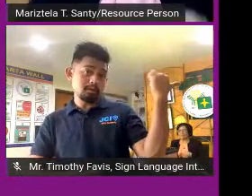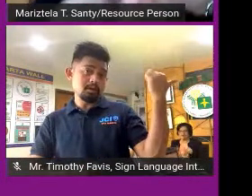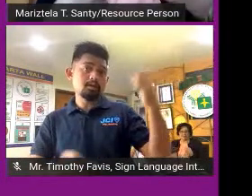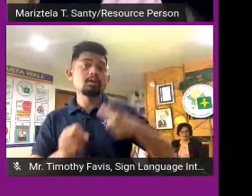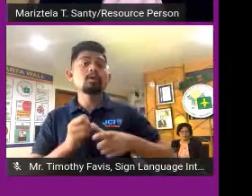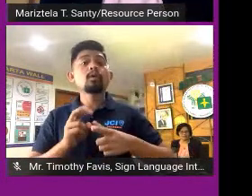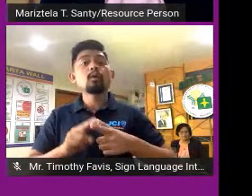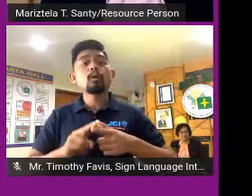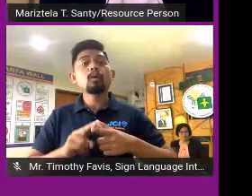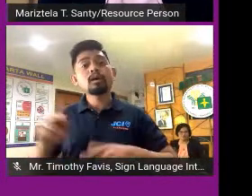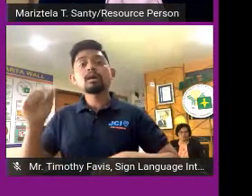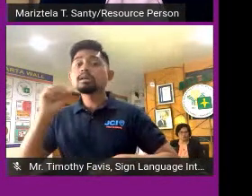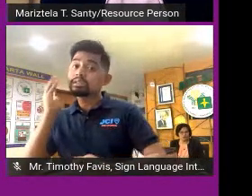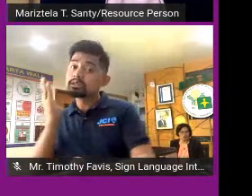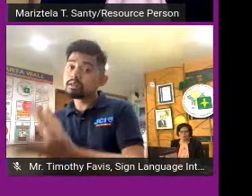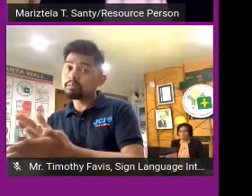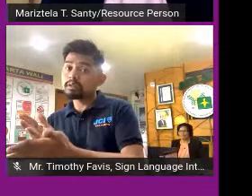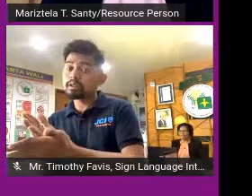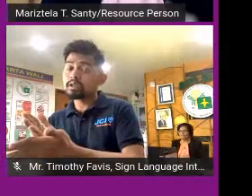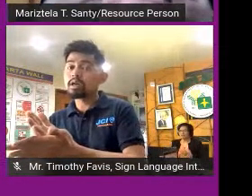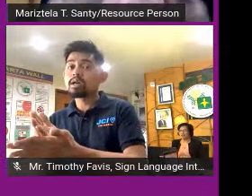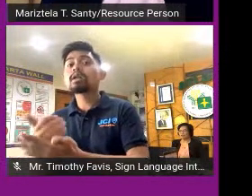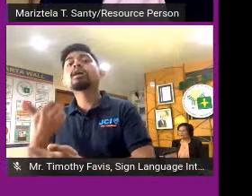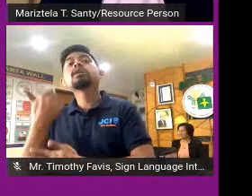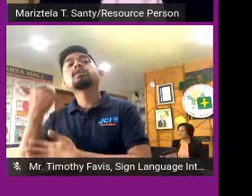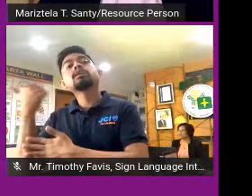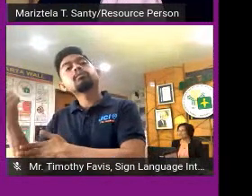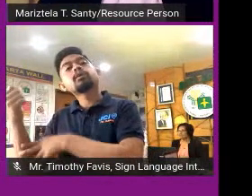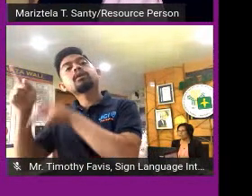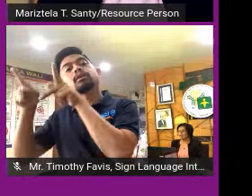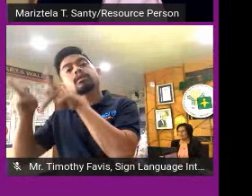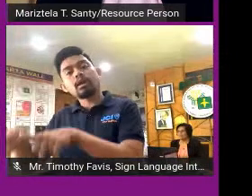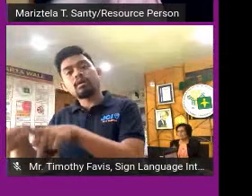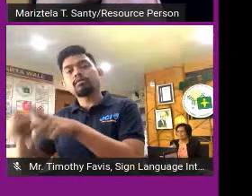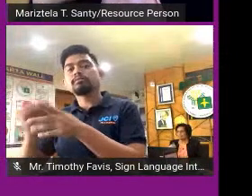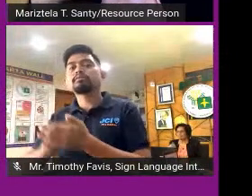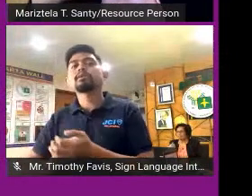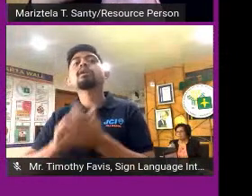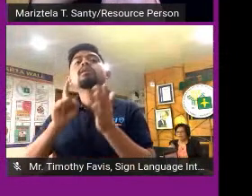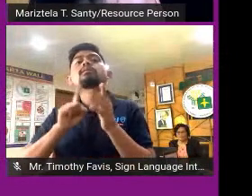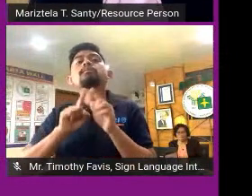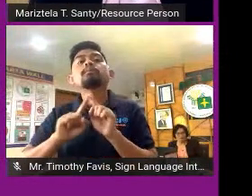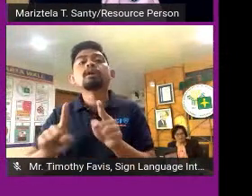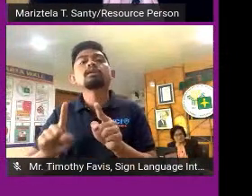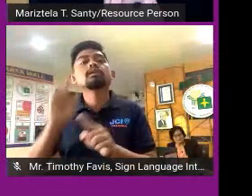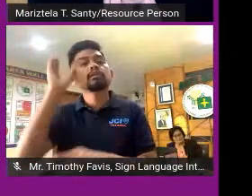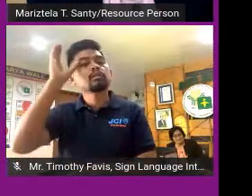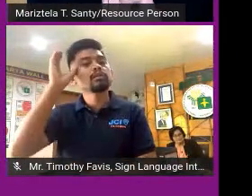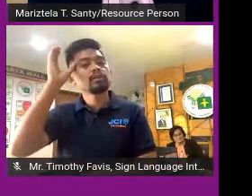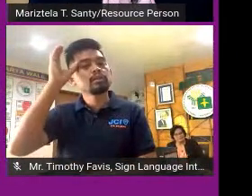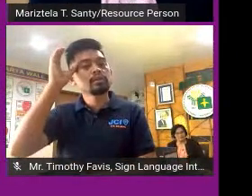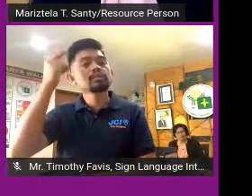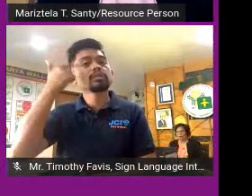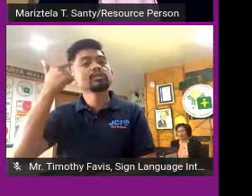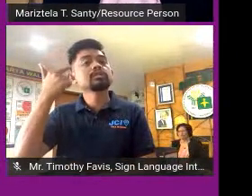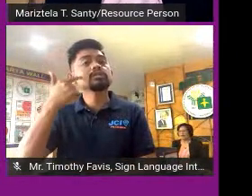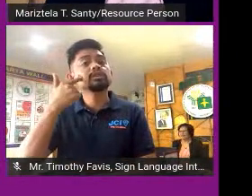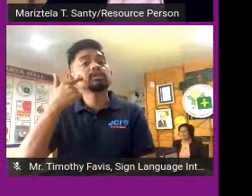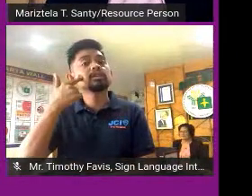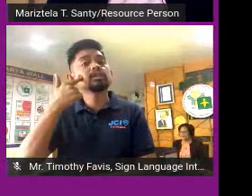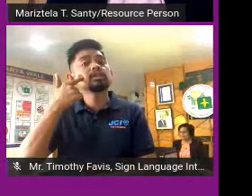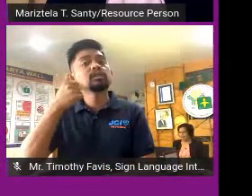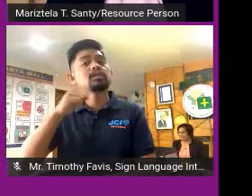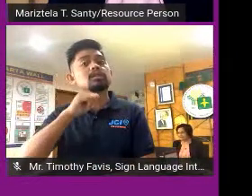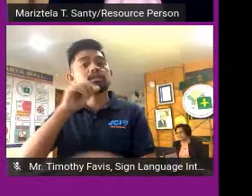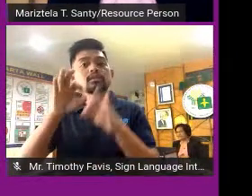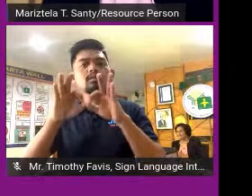naman hindi na nangyayari sa inyo. But those are considered gender biases. Ano po?